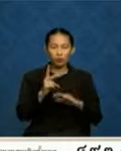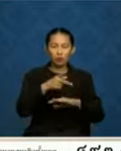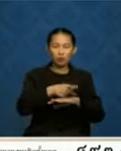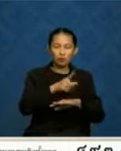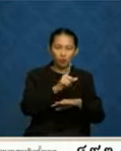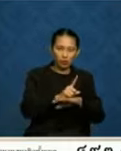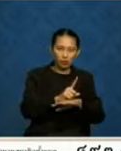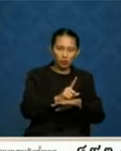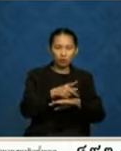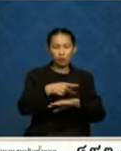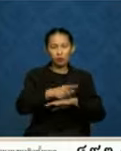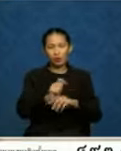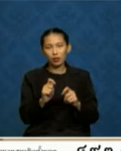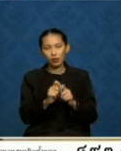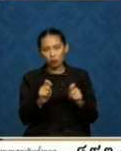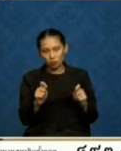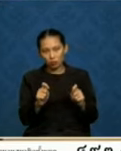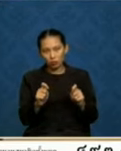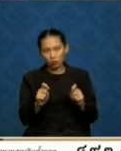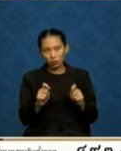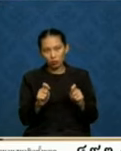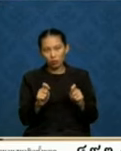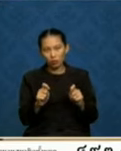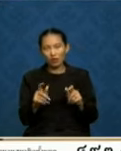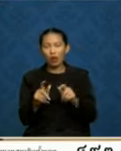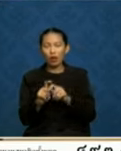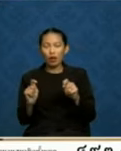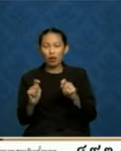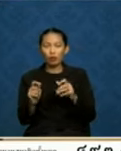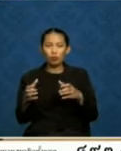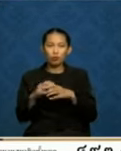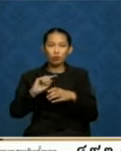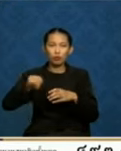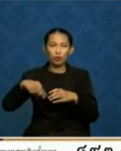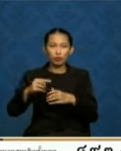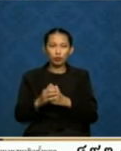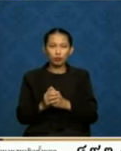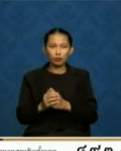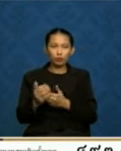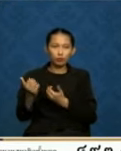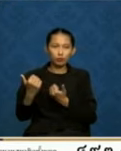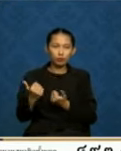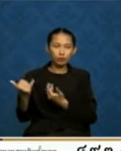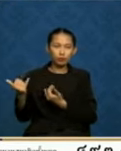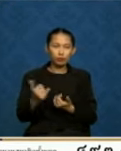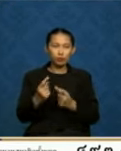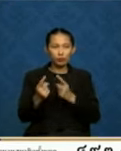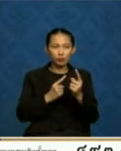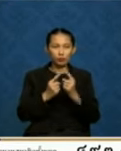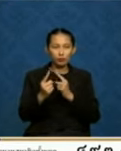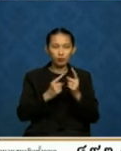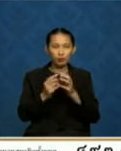านท่านประธานอนุแล้วก็ท่านอนุกรรมการทุกท่านนะครับที่ได้มาชี้แจ